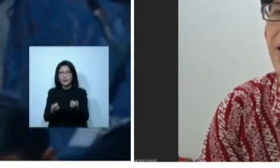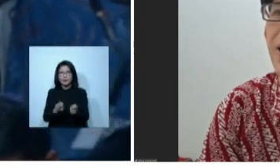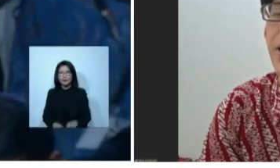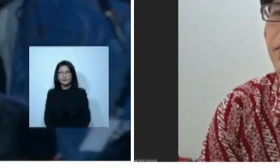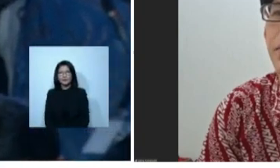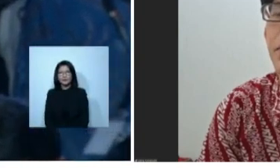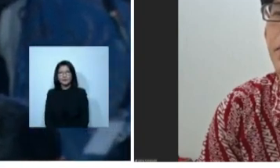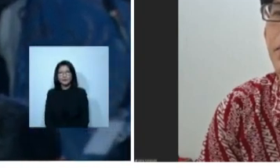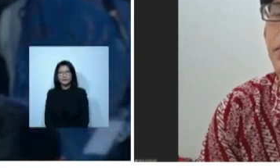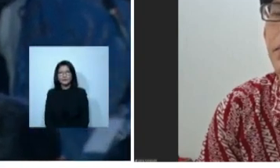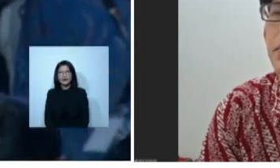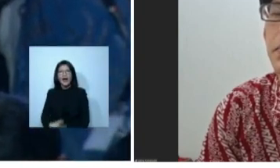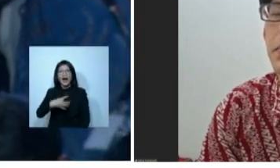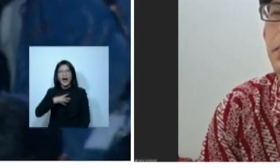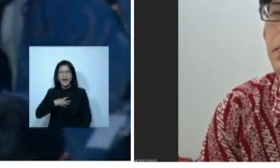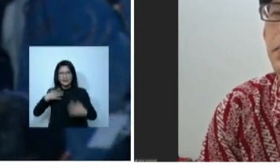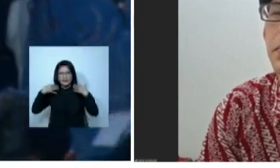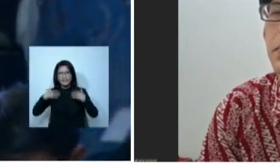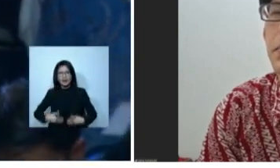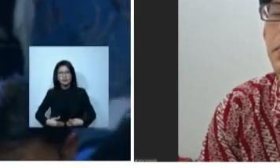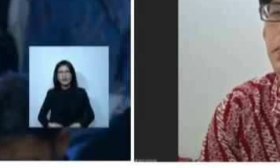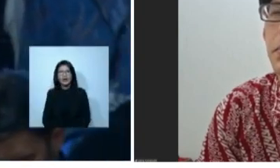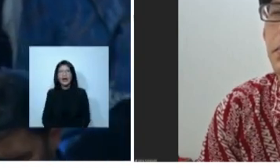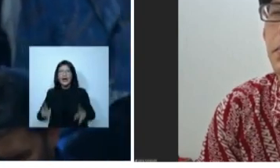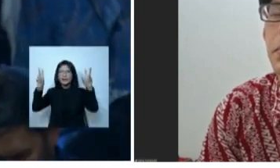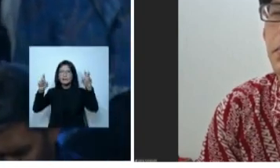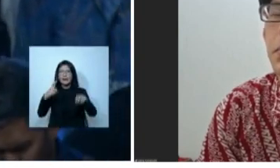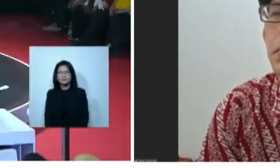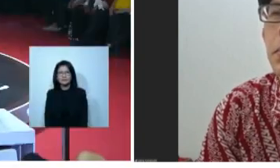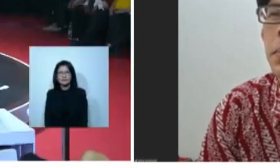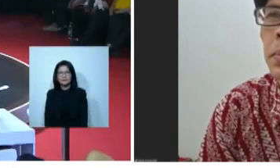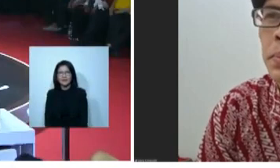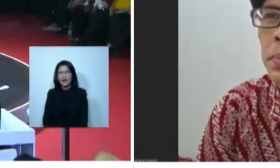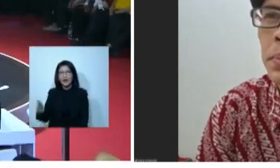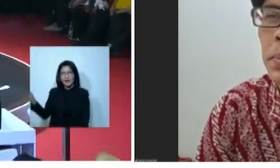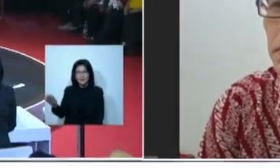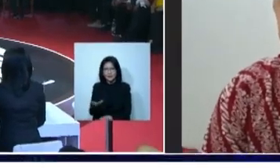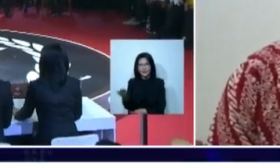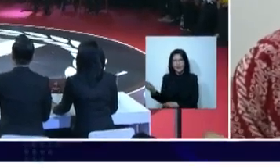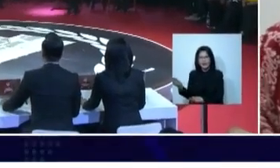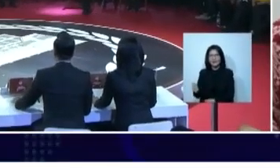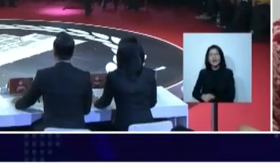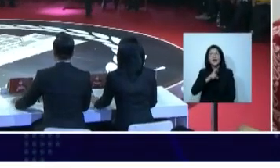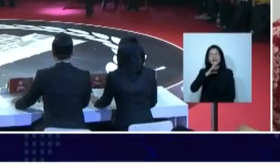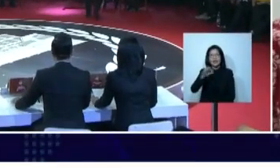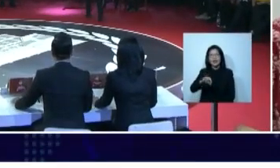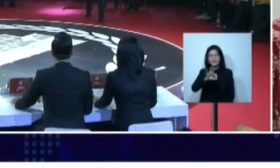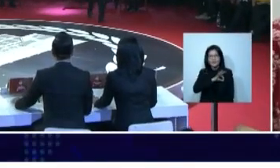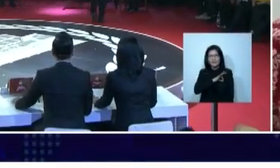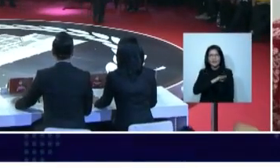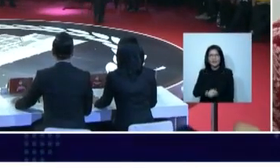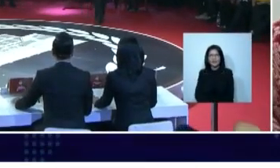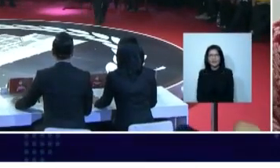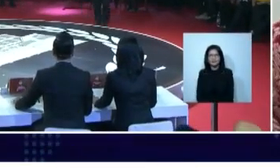cawapres yang ada nanti. Oke, pertanyaan terakhir,